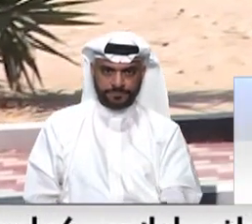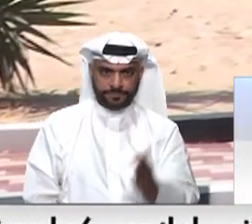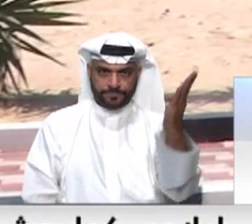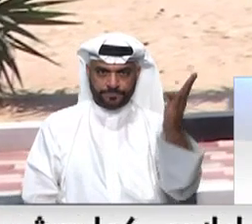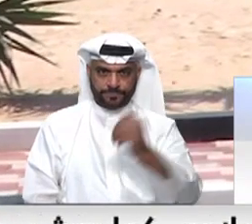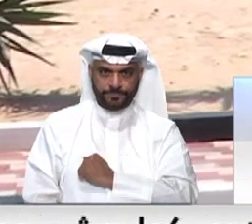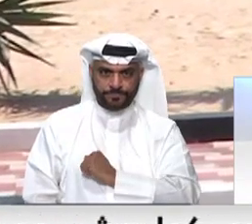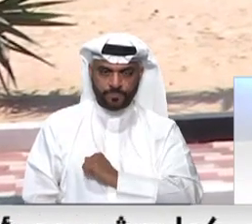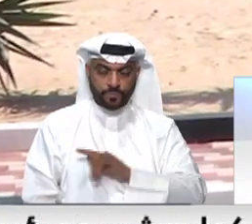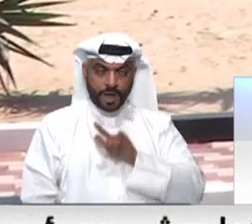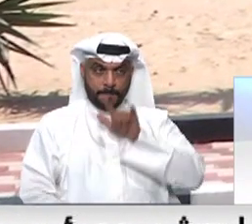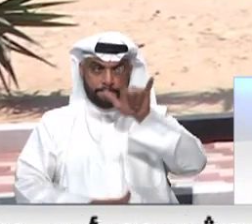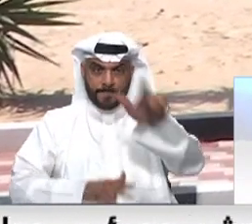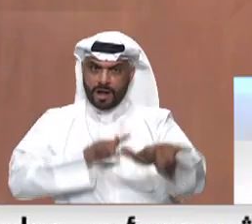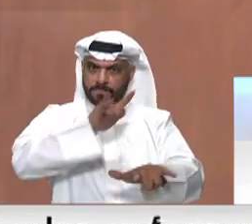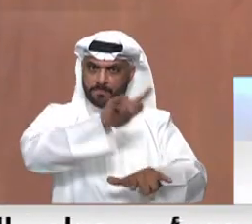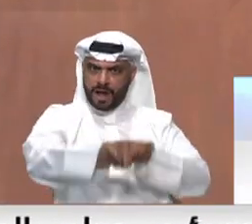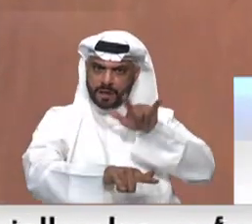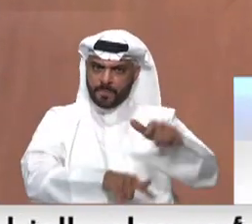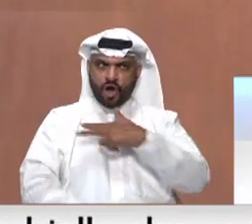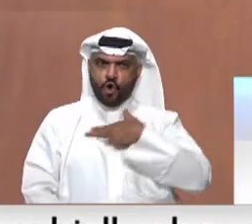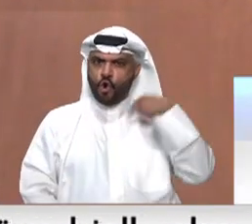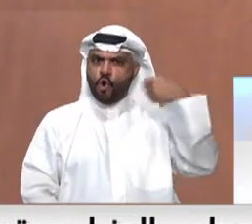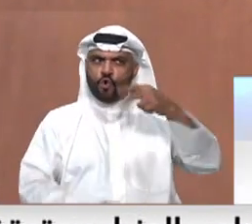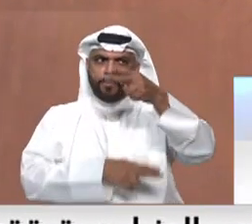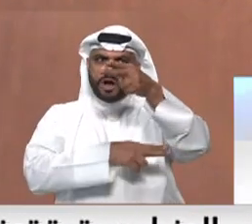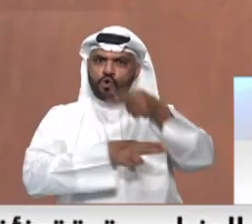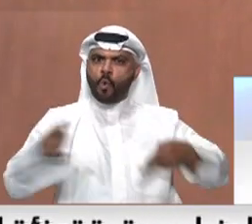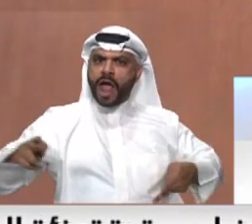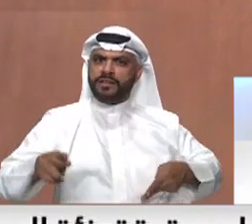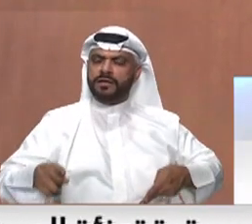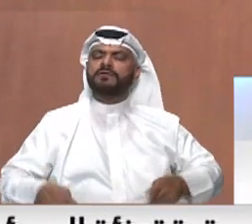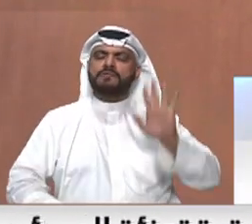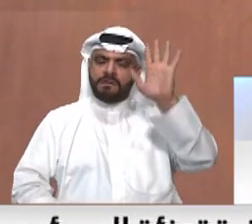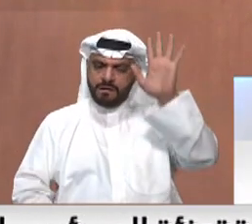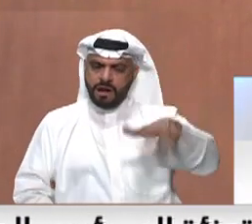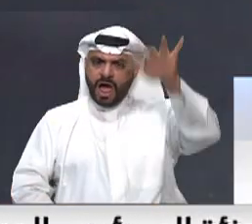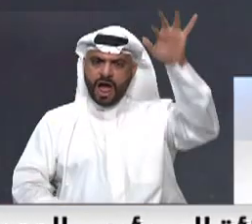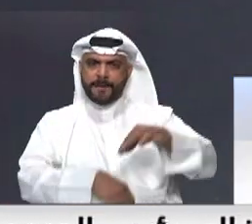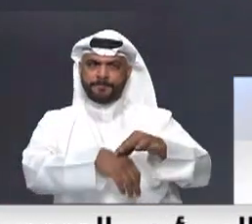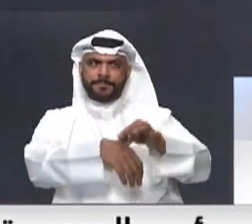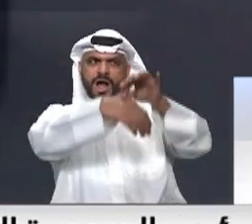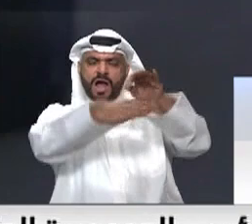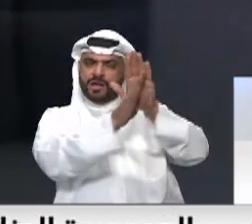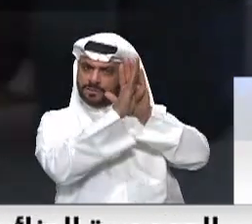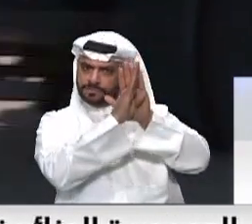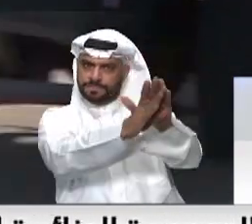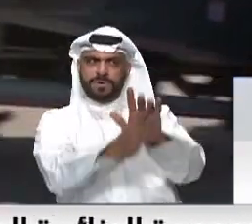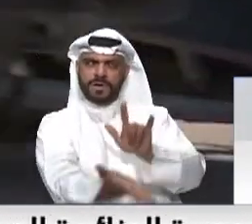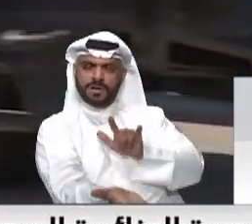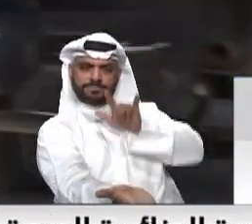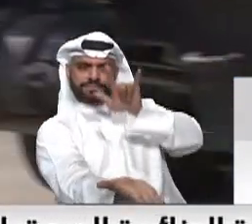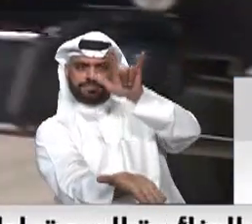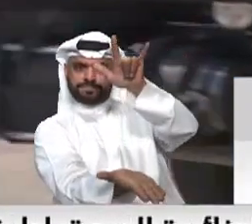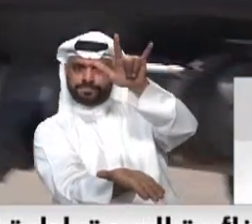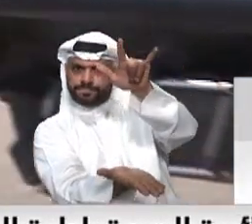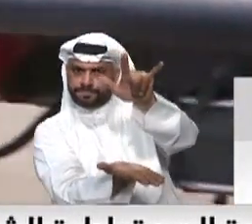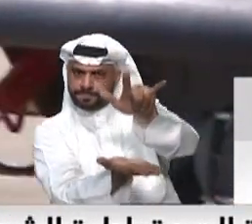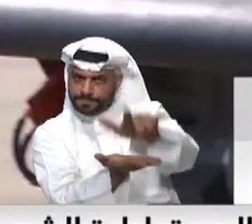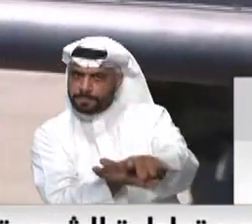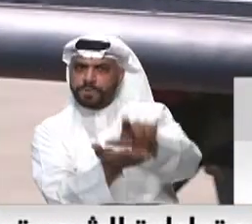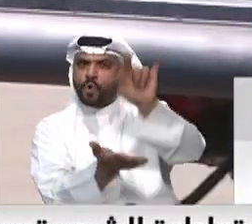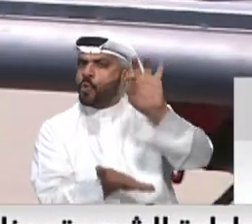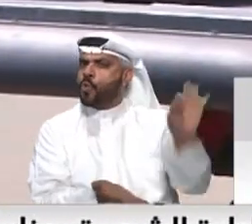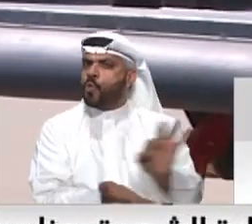توافقا بين الموقف الرسمي والشعبي وانطلاقا من دولة الإنسانية دولة الكويت، واصل الجسر الجوي الكويتي طيرانه